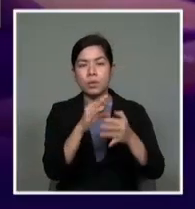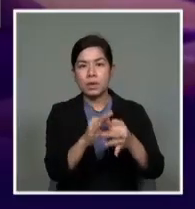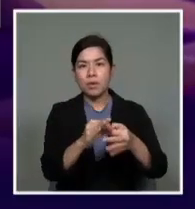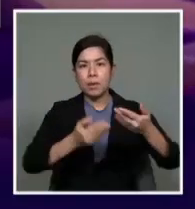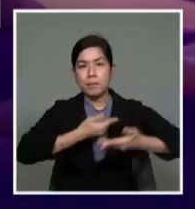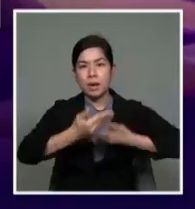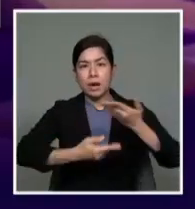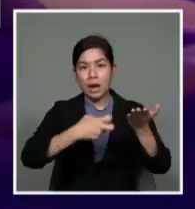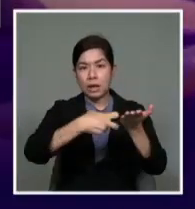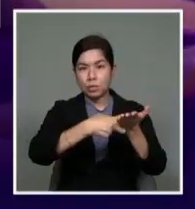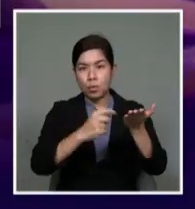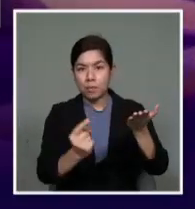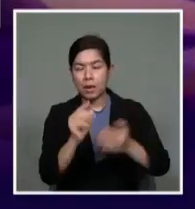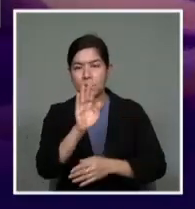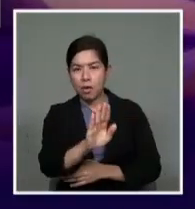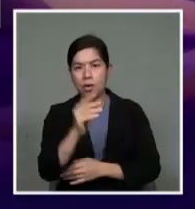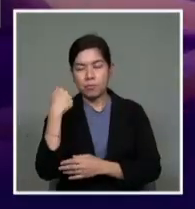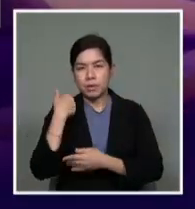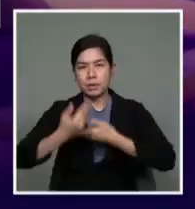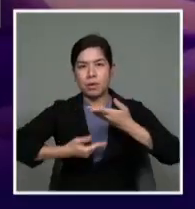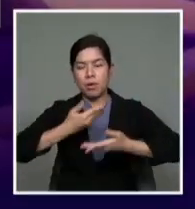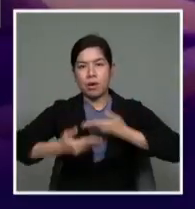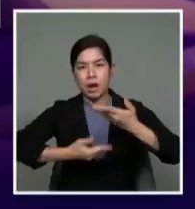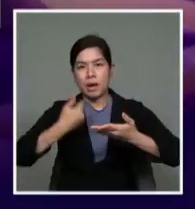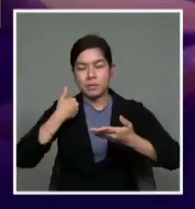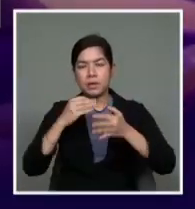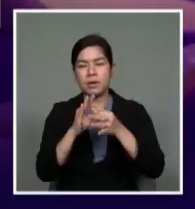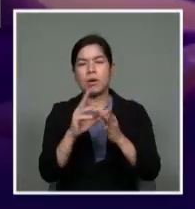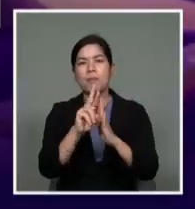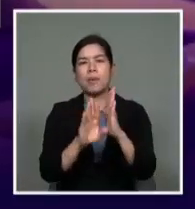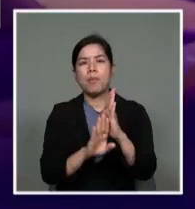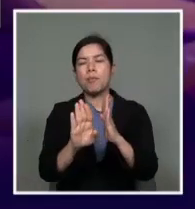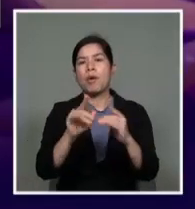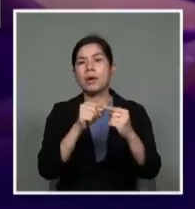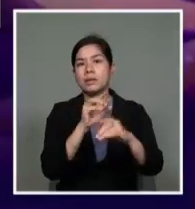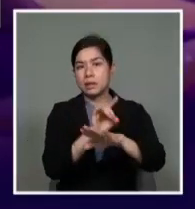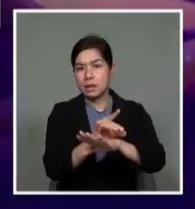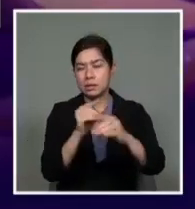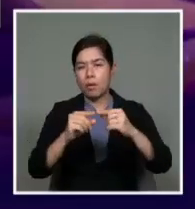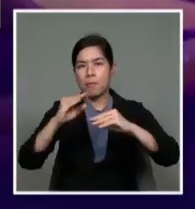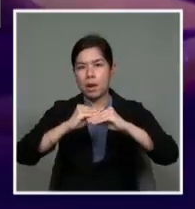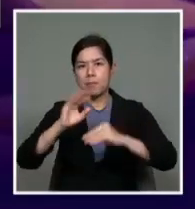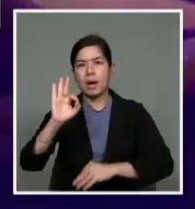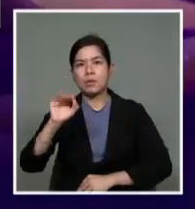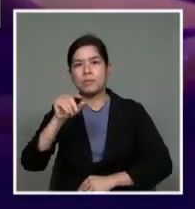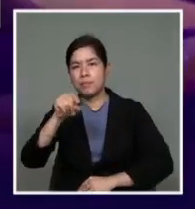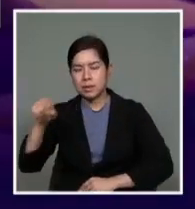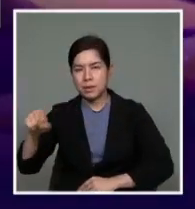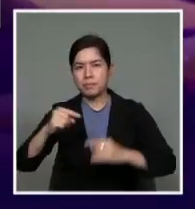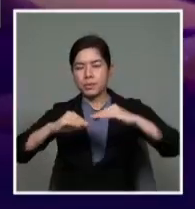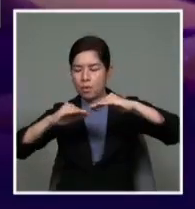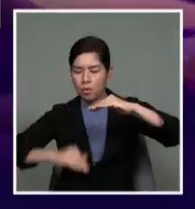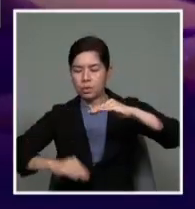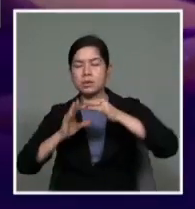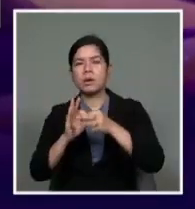ายตั๋วใหม่โดยจะเพิ่มช่องทางการขายตั๋วผ่านทางระบบออนไลน์ให้เพิ่มเป็น 90% ลดการขายตั๋วผ่านระบบ